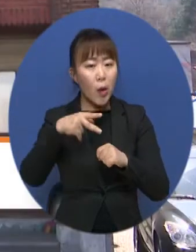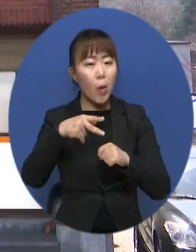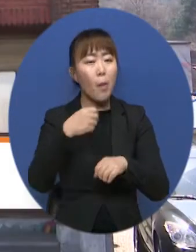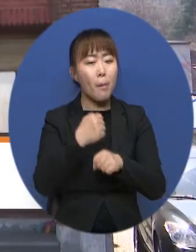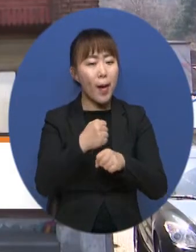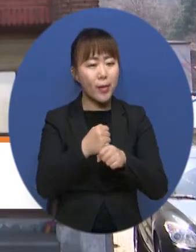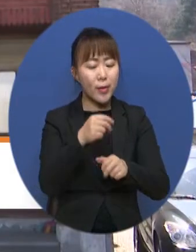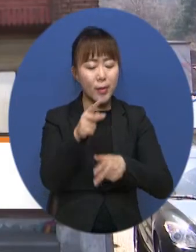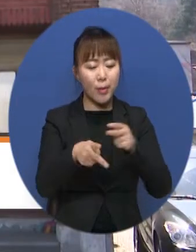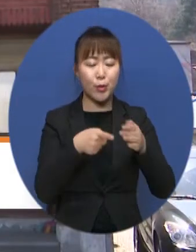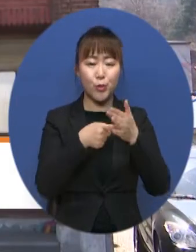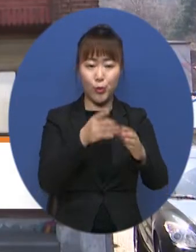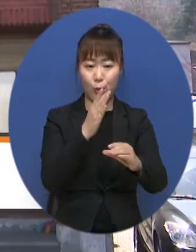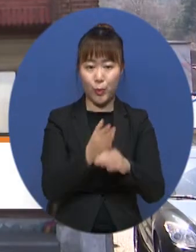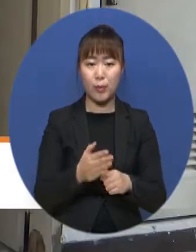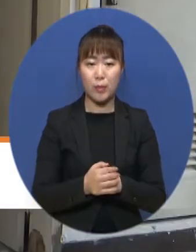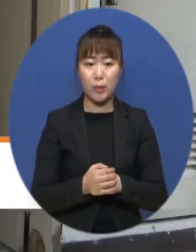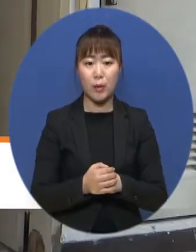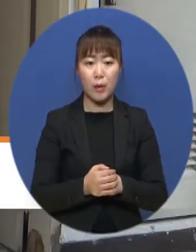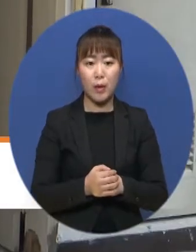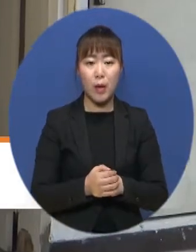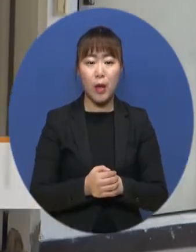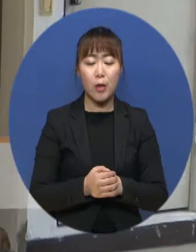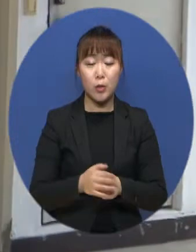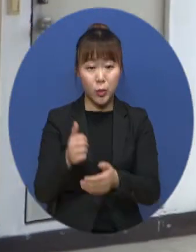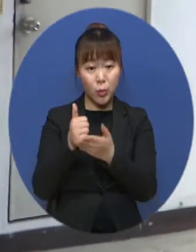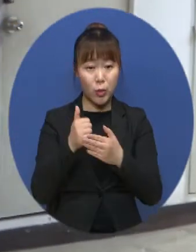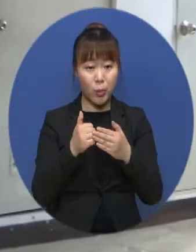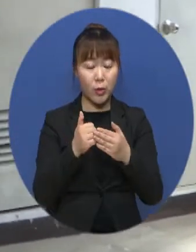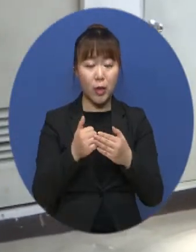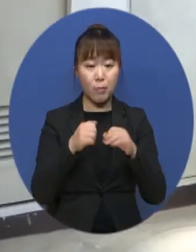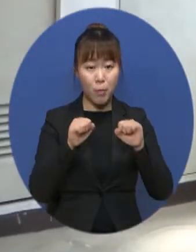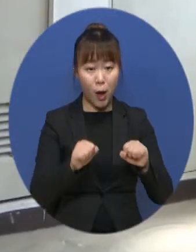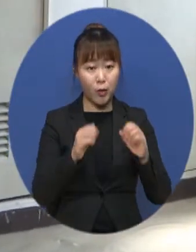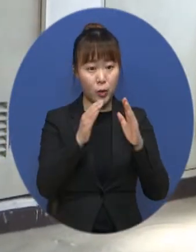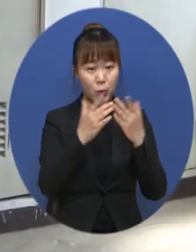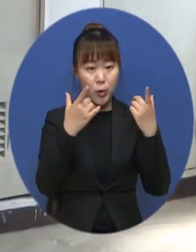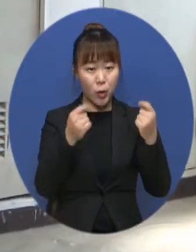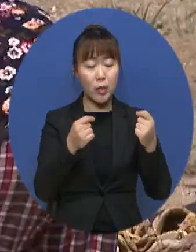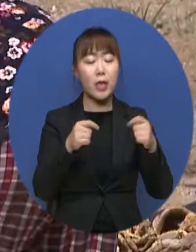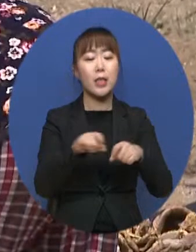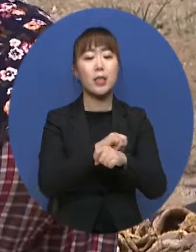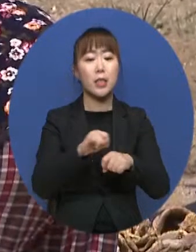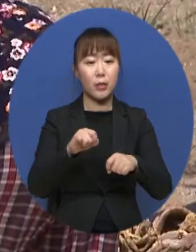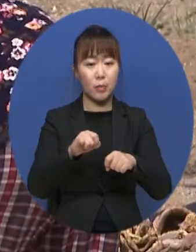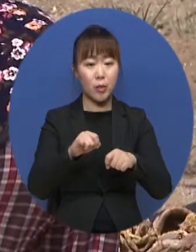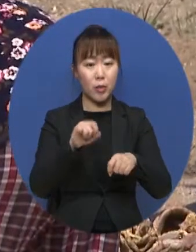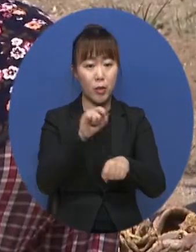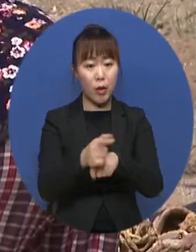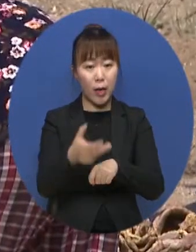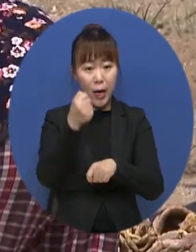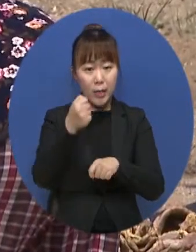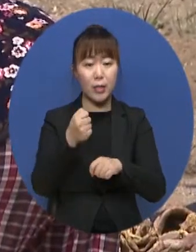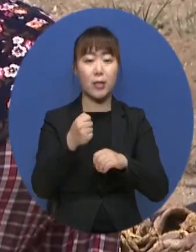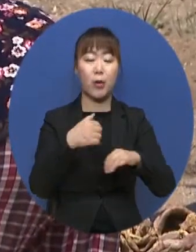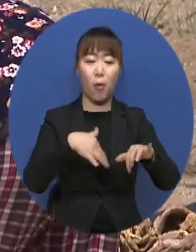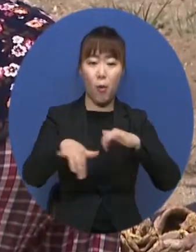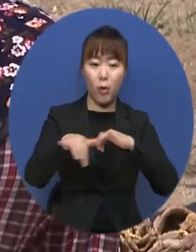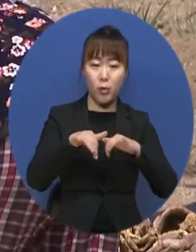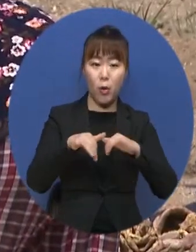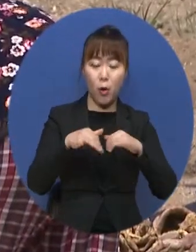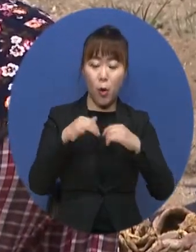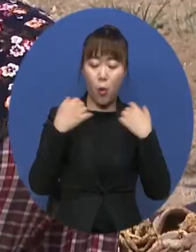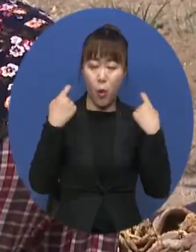사업을 추진합니다. 게스트하우스와 함께 사금 채취 등의 지역 특성을 살린 체험거리를 통해 관광객을